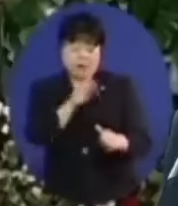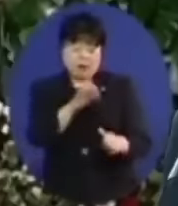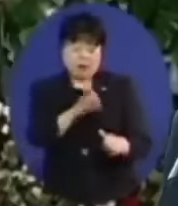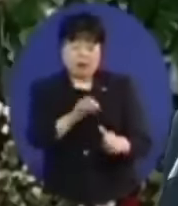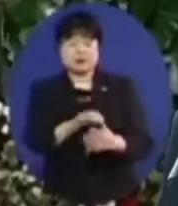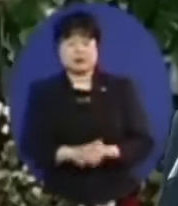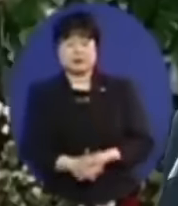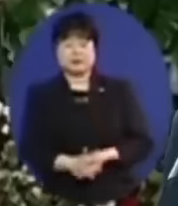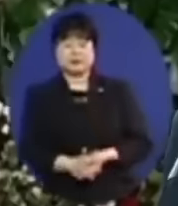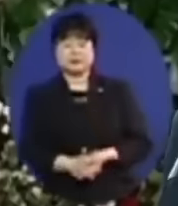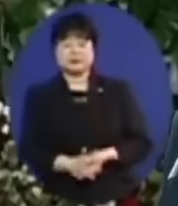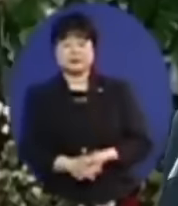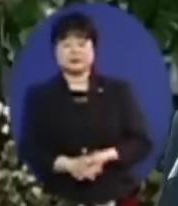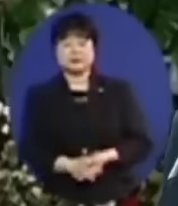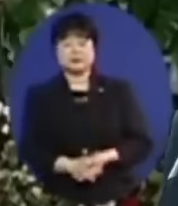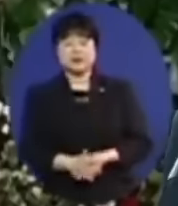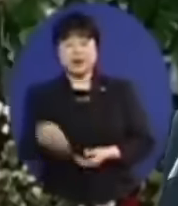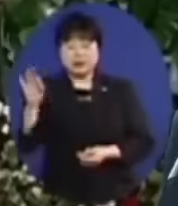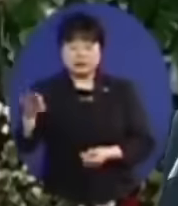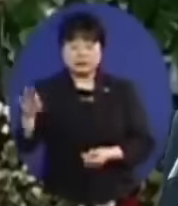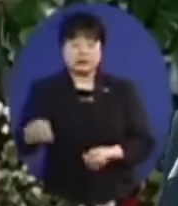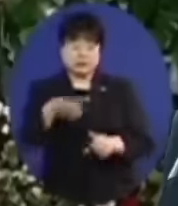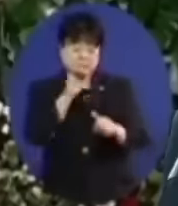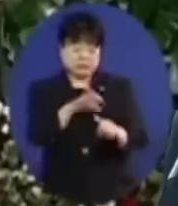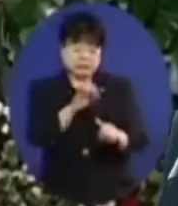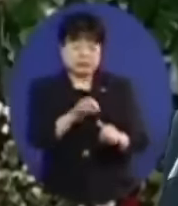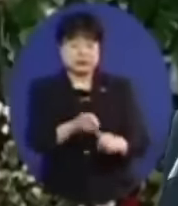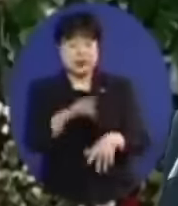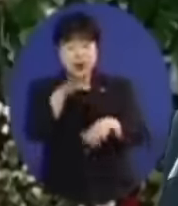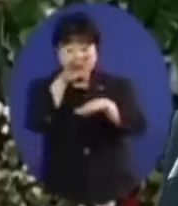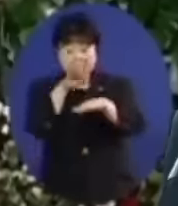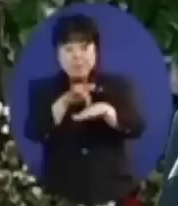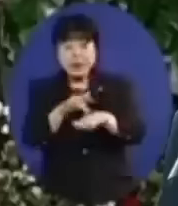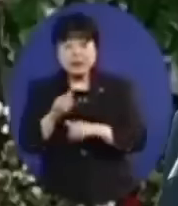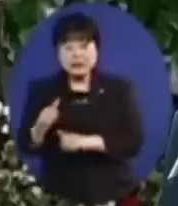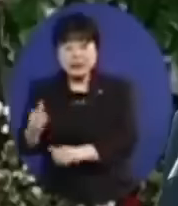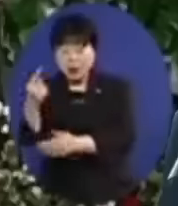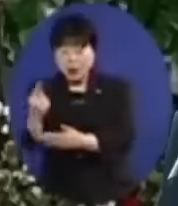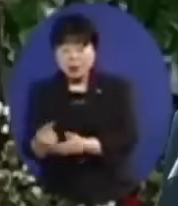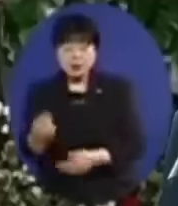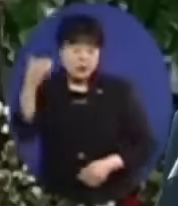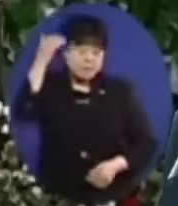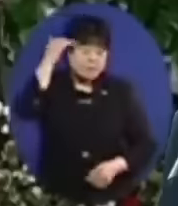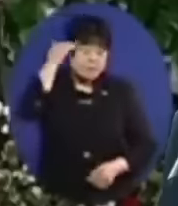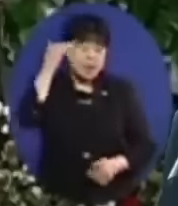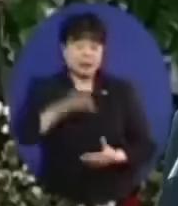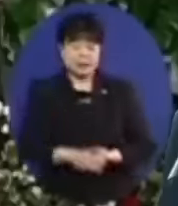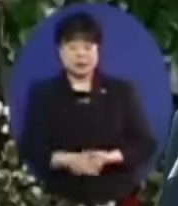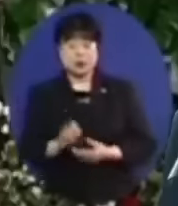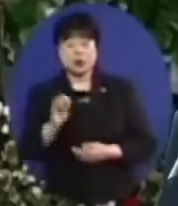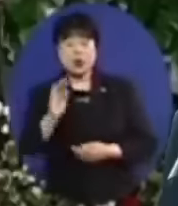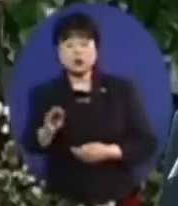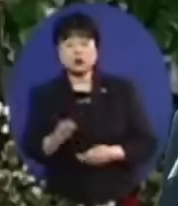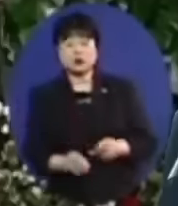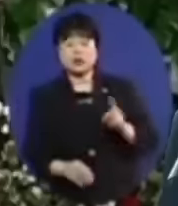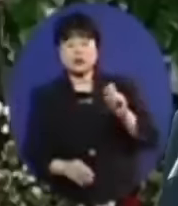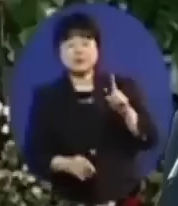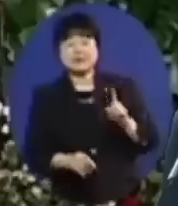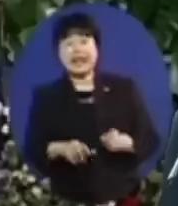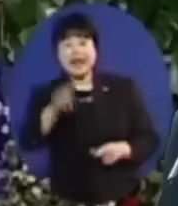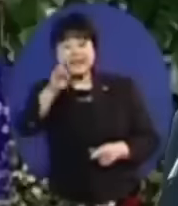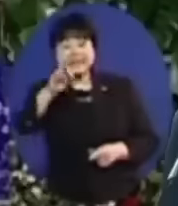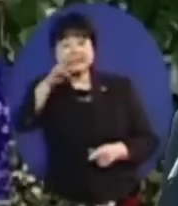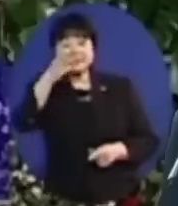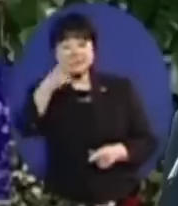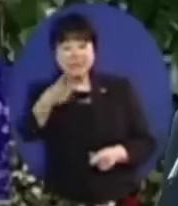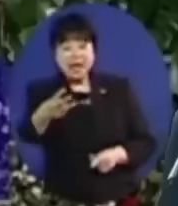능욕했습니다. 업신여기고 욕보했습니다. 마귀가 따라다니면서 그렇게 만들었습니다. 고린도후서 11장 23절에 그들이